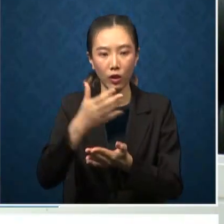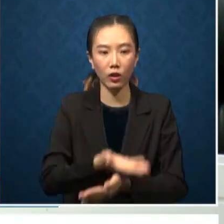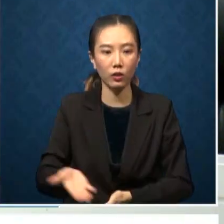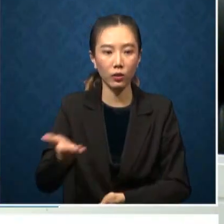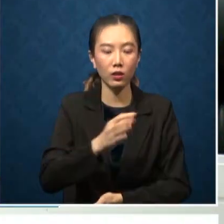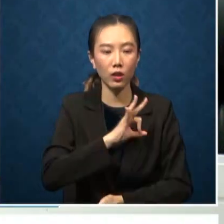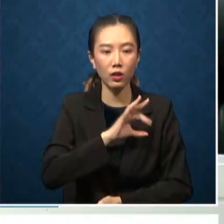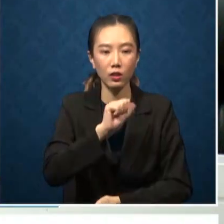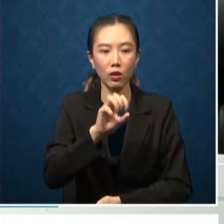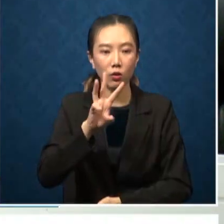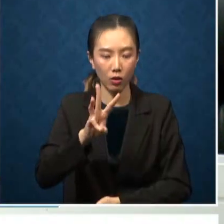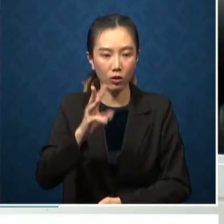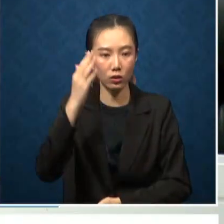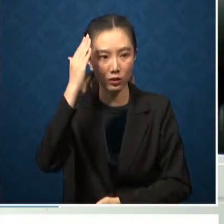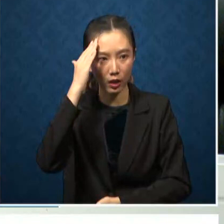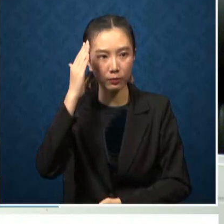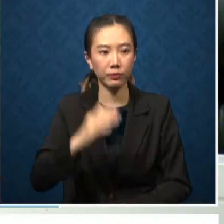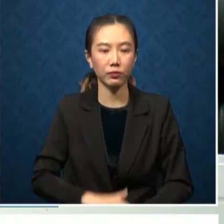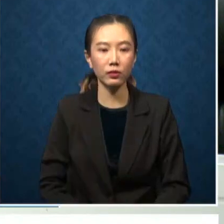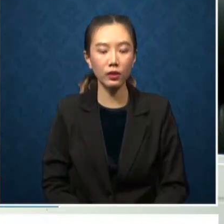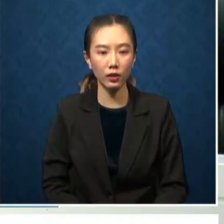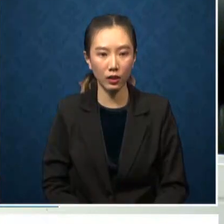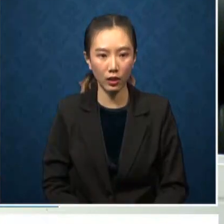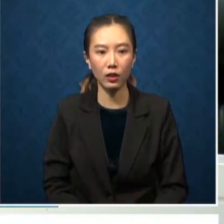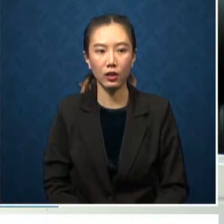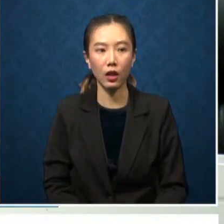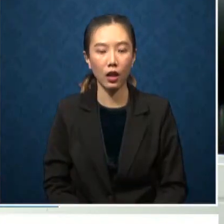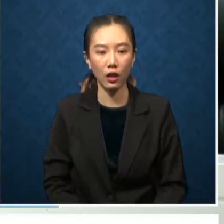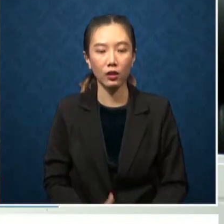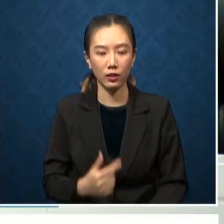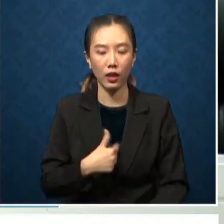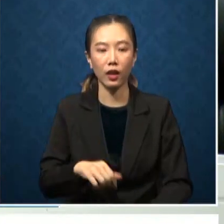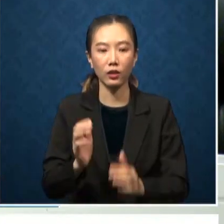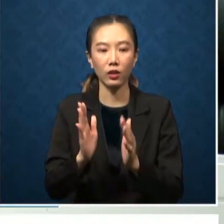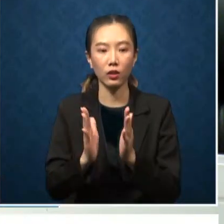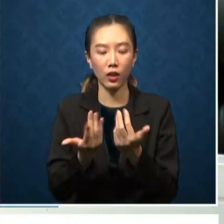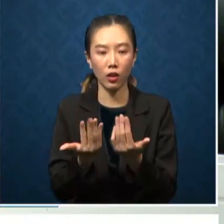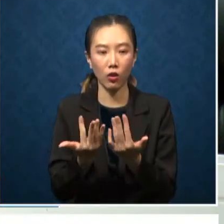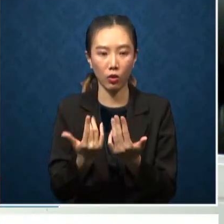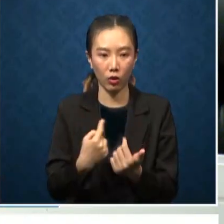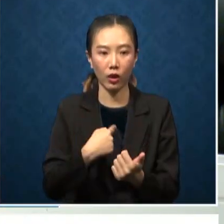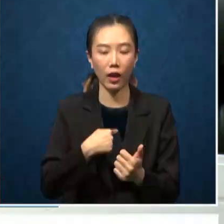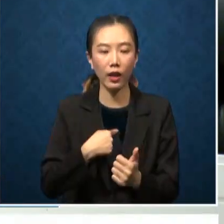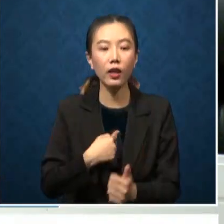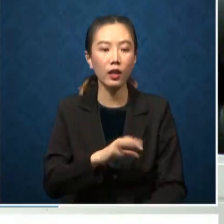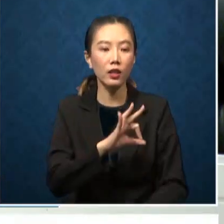ภานะคะแล้วก็ขอพร้อมที่จะรับฟังข้อความเห็นข้อสังเกตข้อเสนอแนะที่จะเป็นประโย